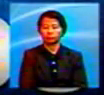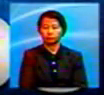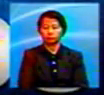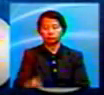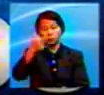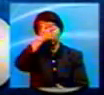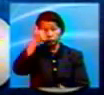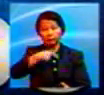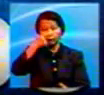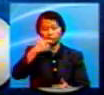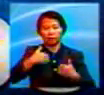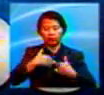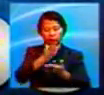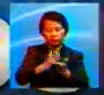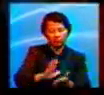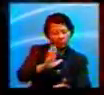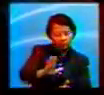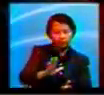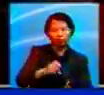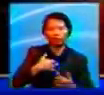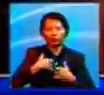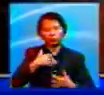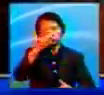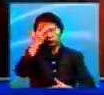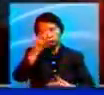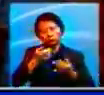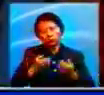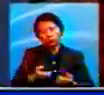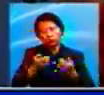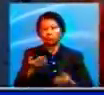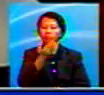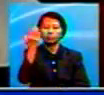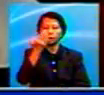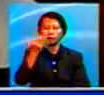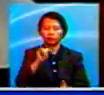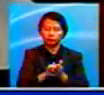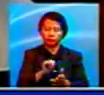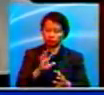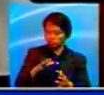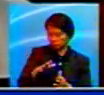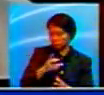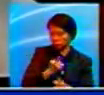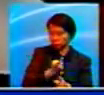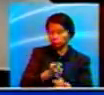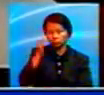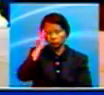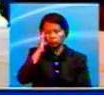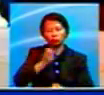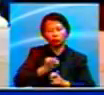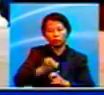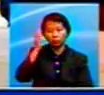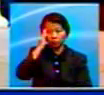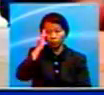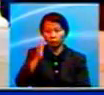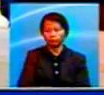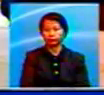Ini kerana katanya ada antara mereka yang mengalami simptom ringan dan biasa yang agak suka dijangka.